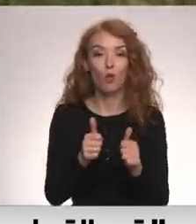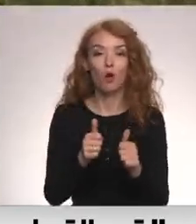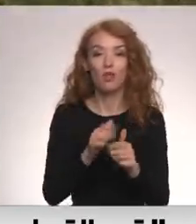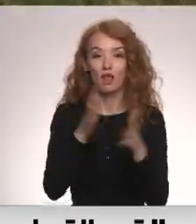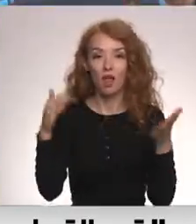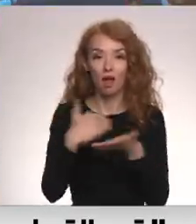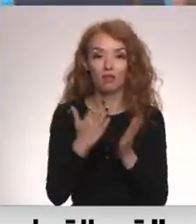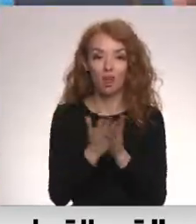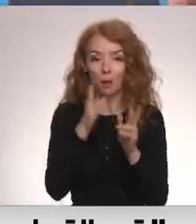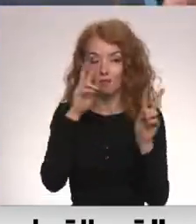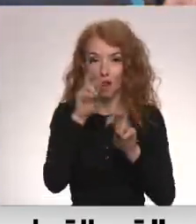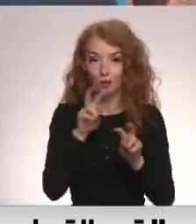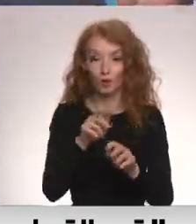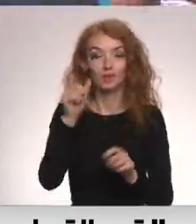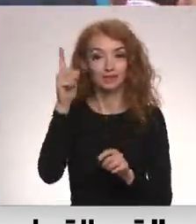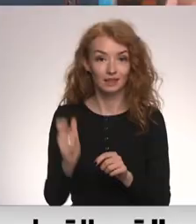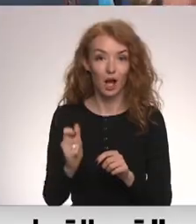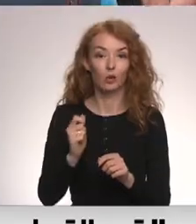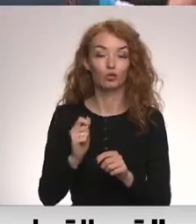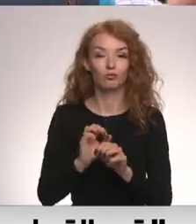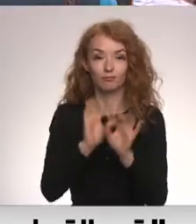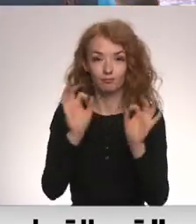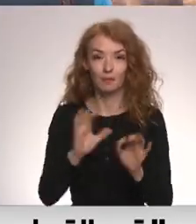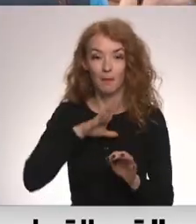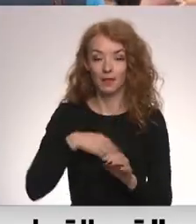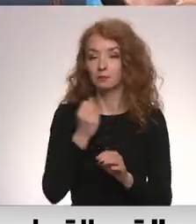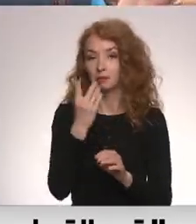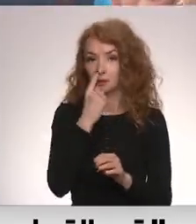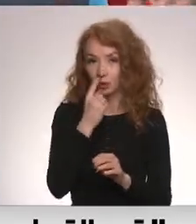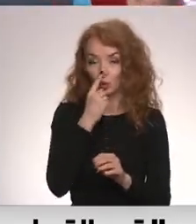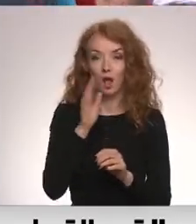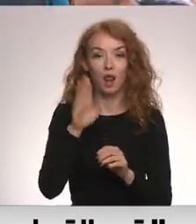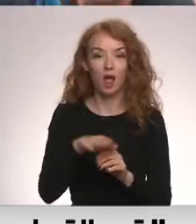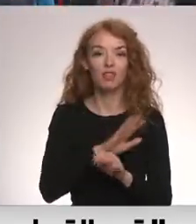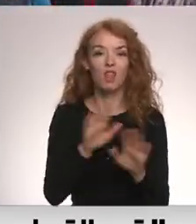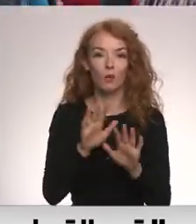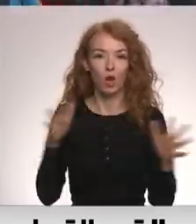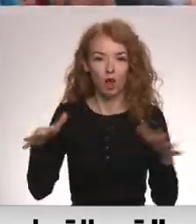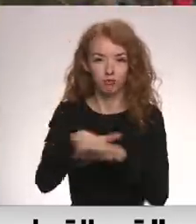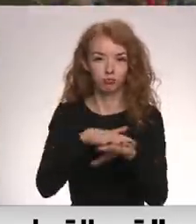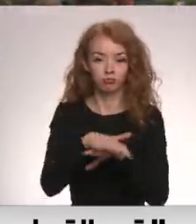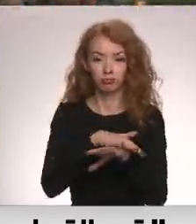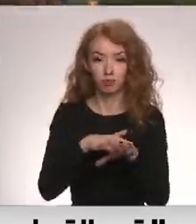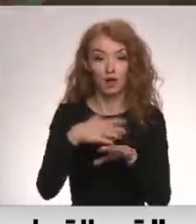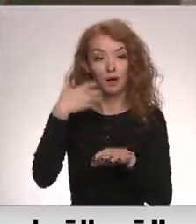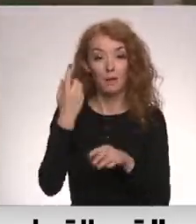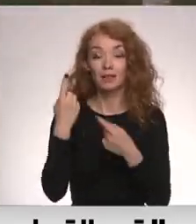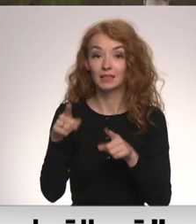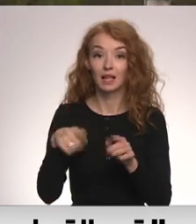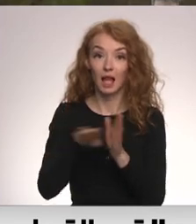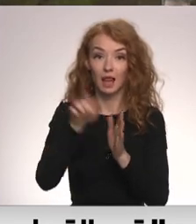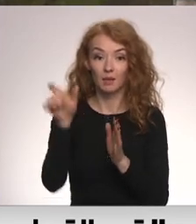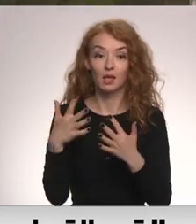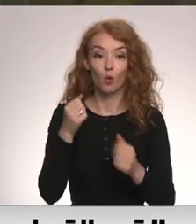no pārbaudījumiem. Startu skrējienam dod ik pēc 15 minūtēm, lai nebūtu liela drūzma. Kamēr citi dalībnieki